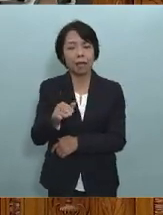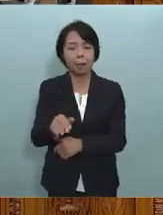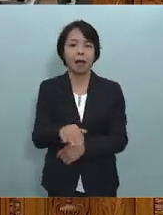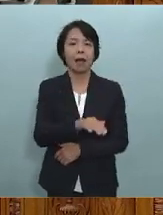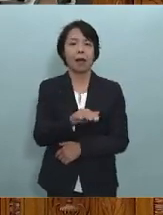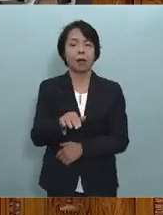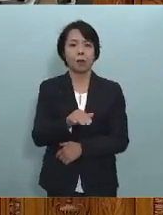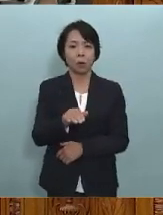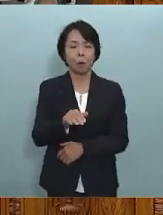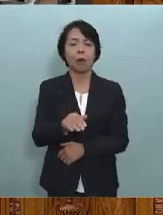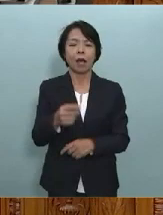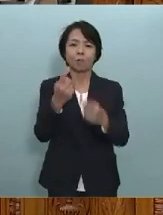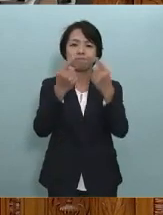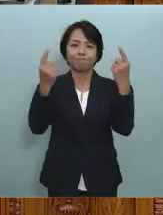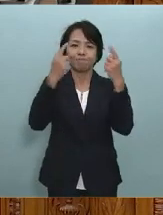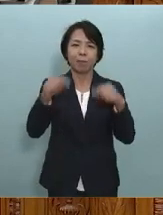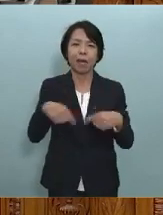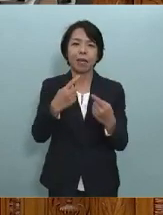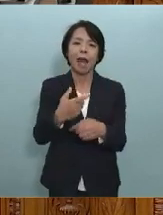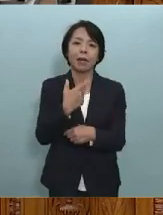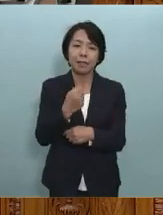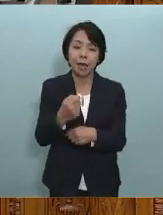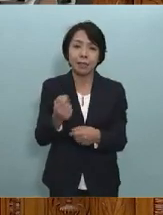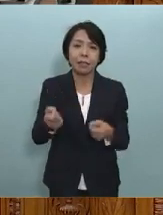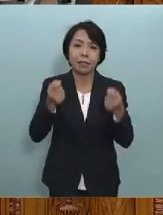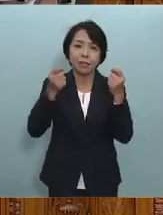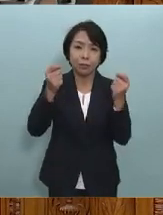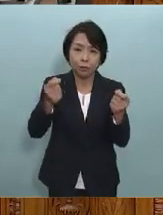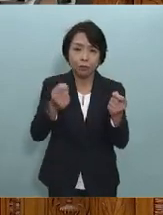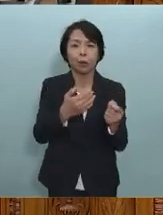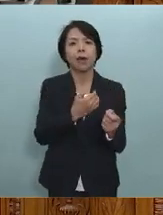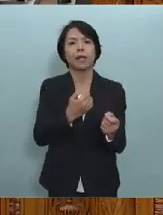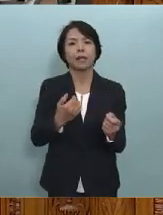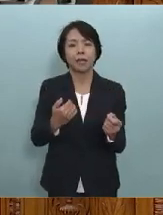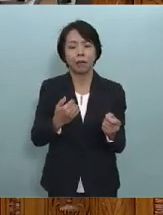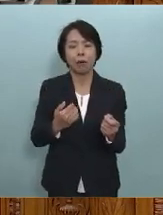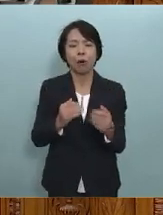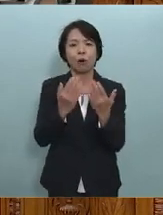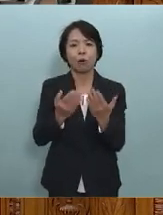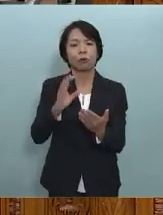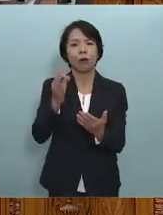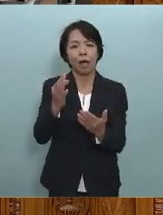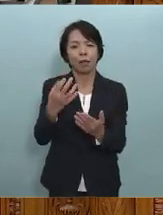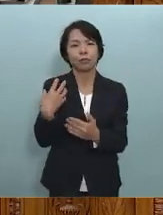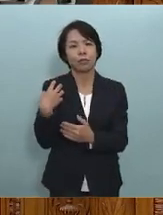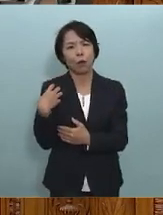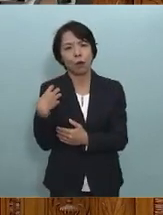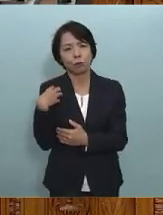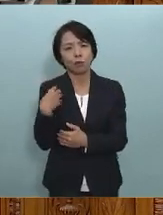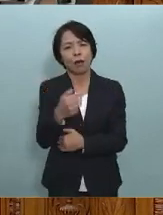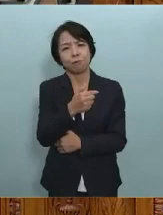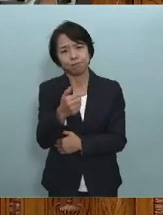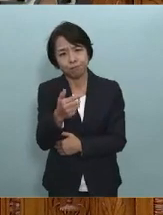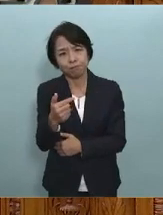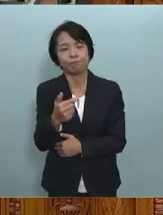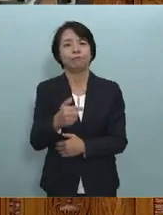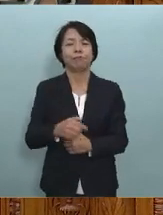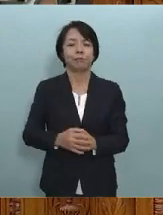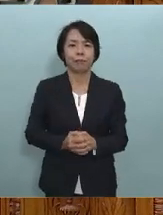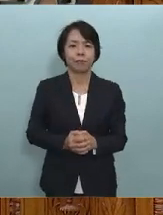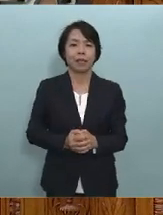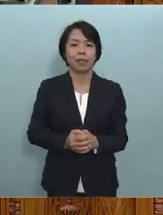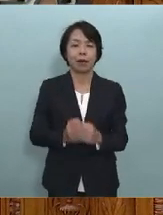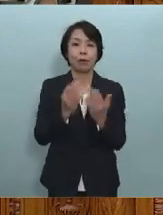大学進学を希望し卒業できたとしても学費負担は相当厳しいはずです